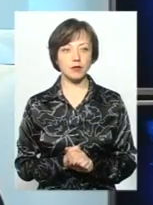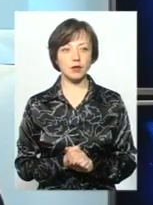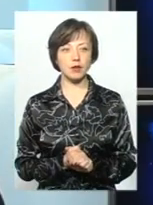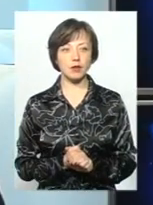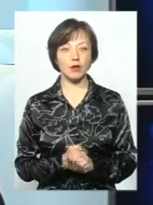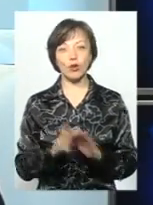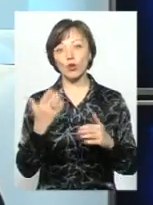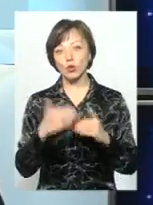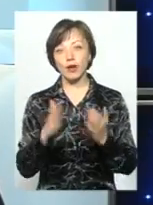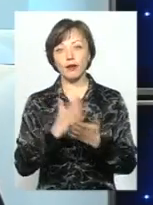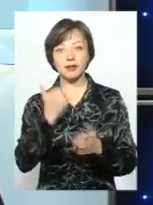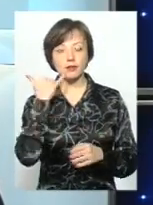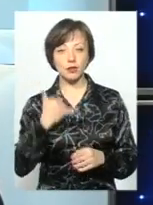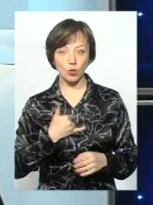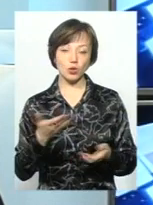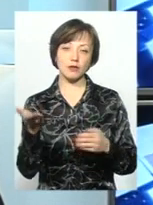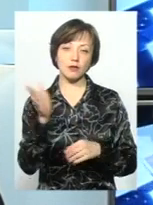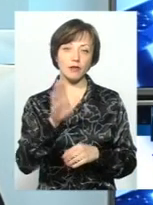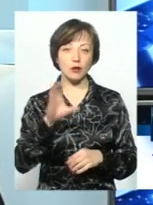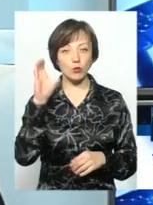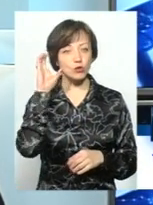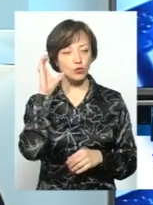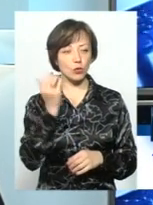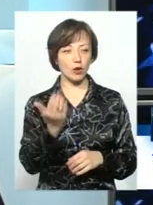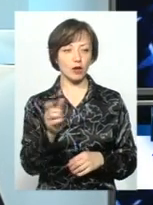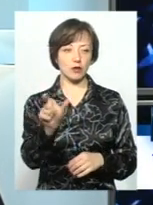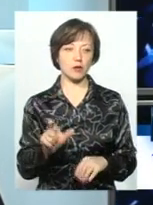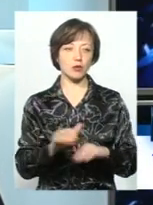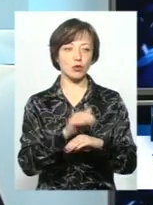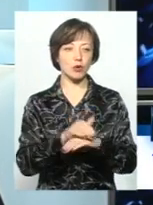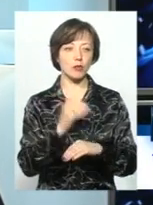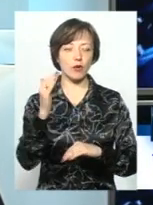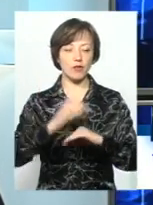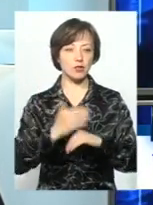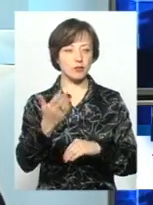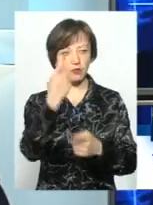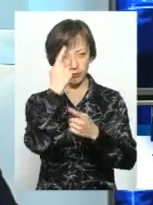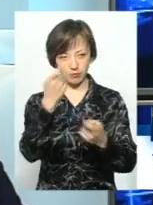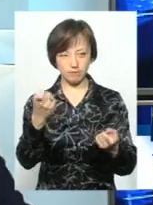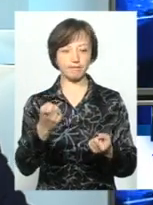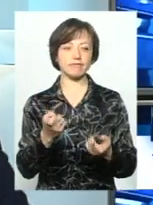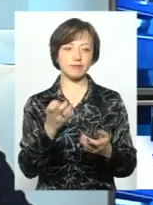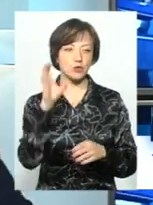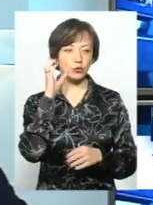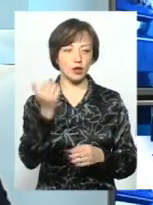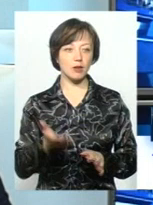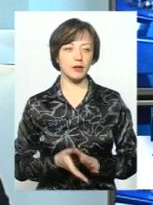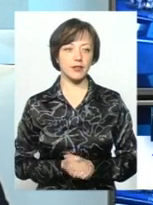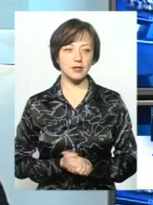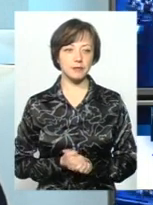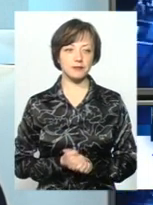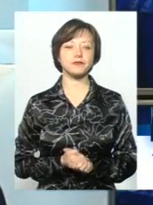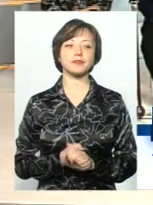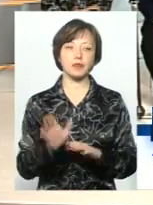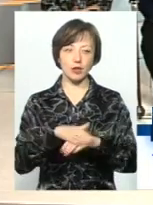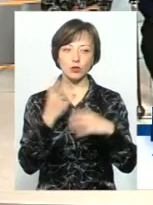нас вже є телефонний дзвінок, давайте ми послухаємо нашого глядача. Доброго вечора, ви в прямому ефірі, ми вас слухаємо. Алло,